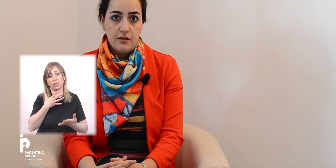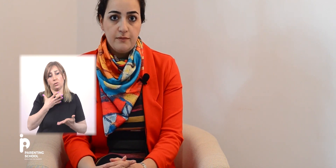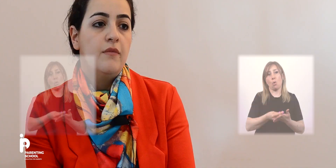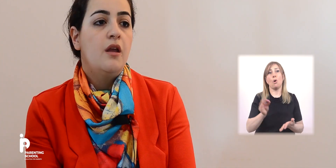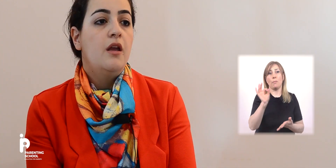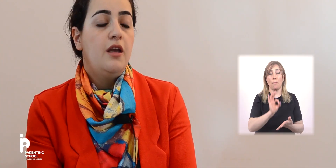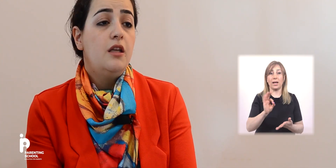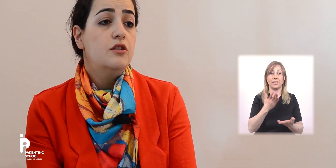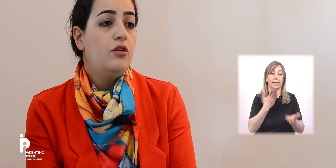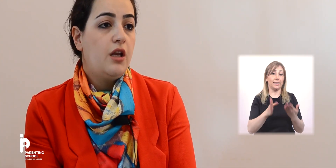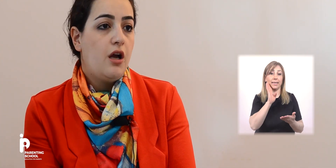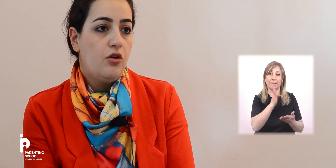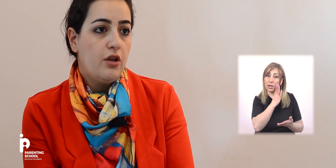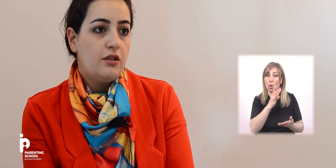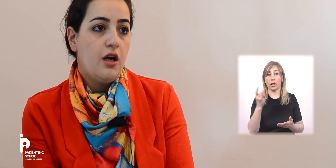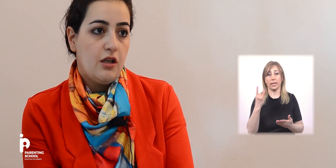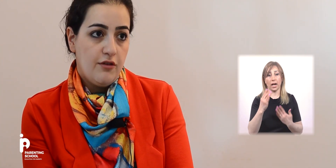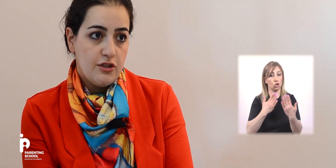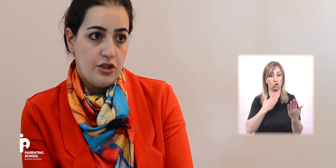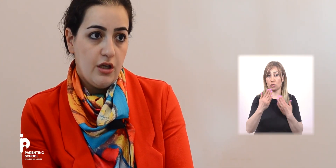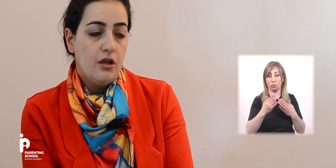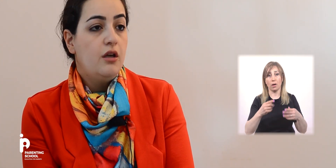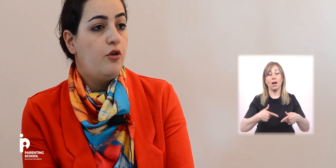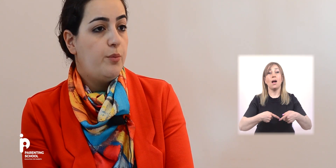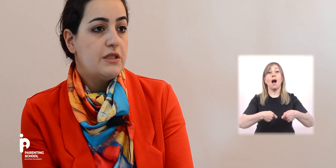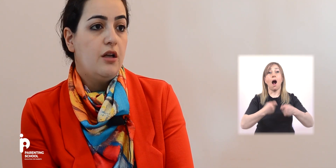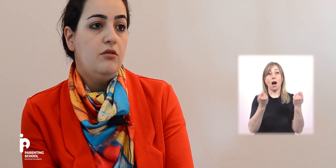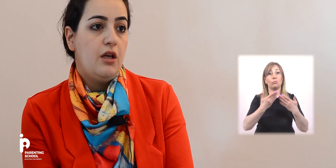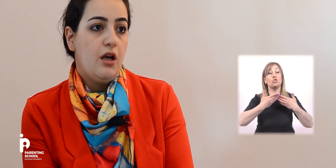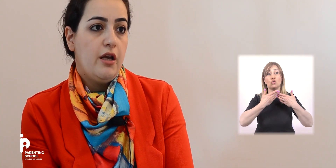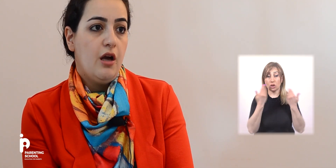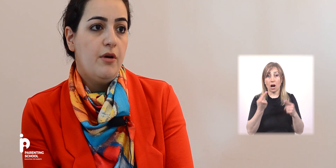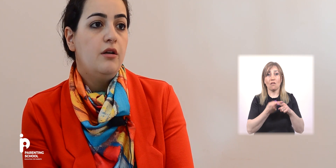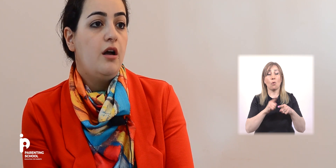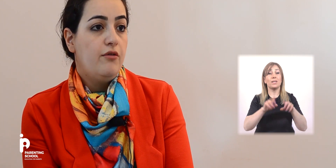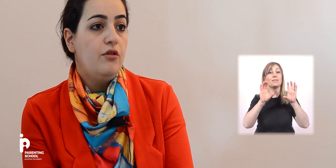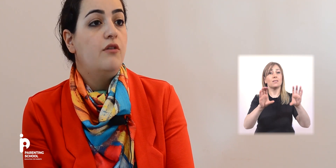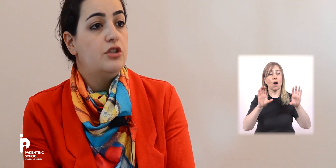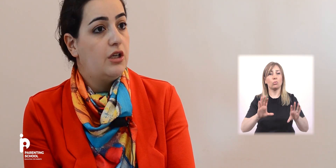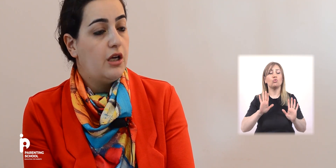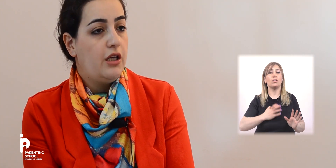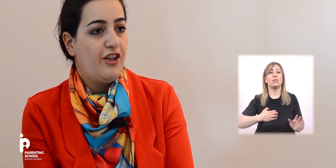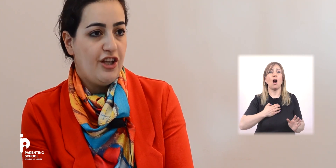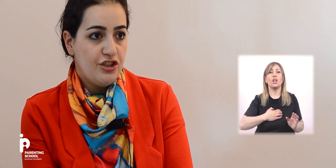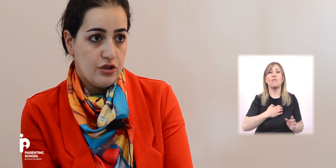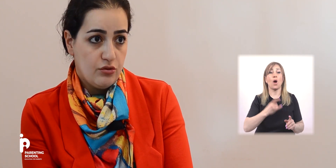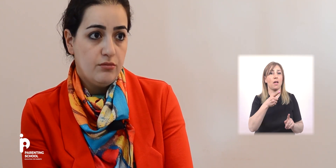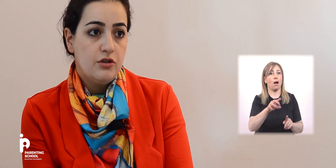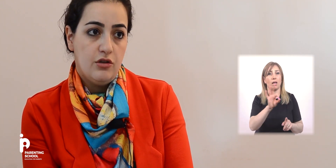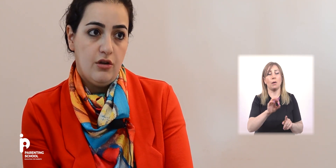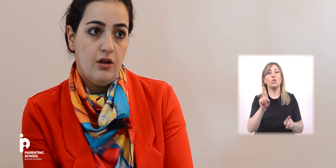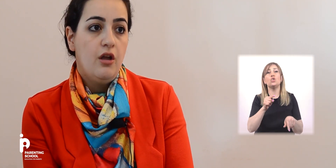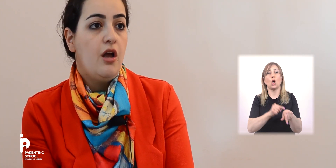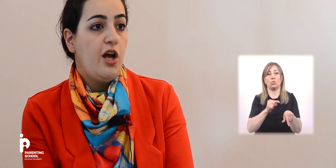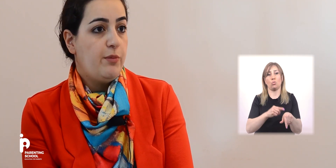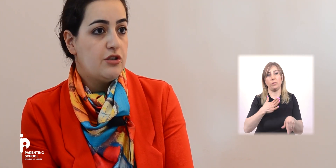մասին։ Եթե ծնող երեխա կոնտակտը խաթարված չէ, որպես կանոն երեխայի համար կարևոր և նշանակալի եթե ինչ եսկում